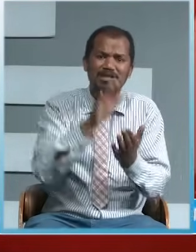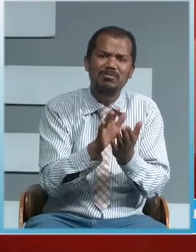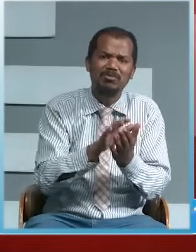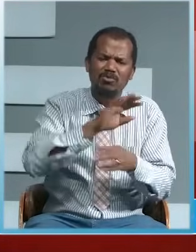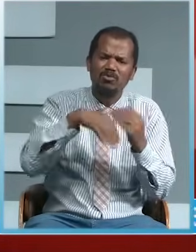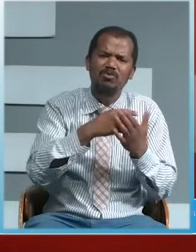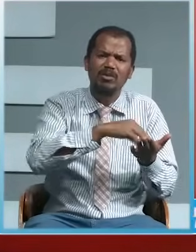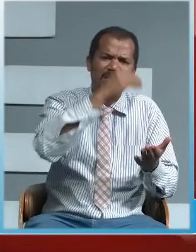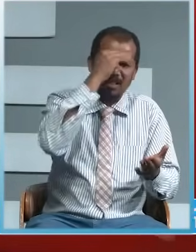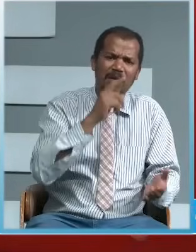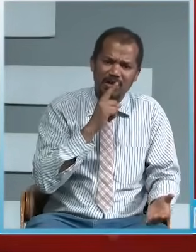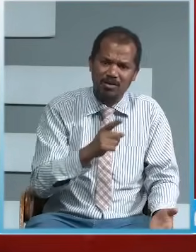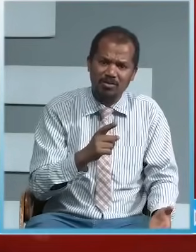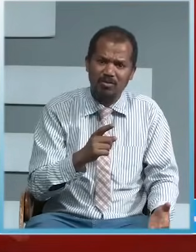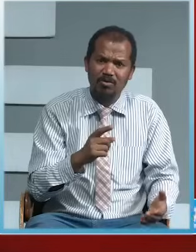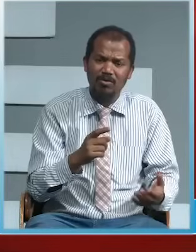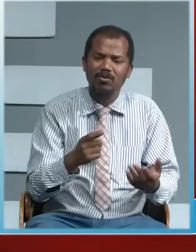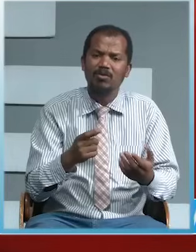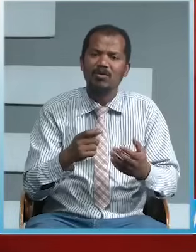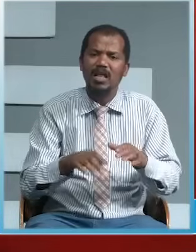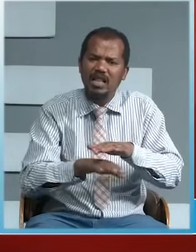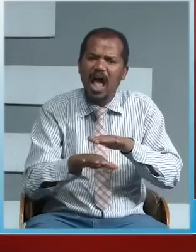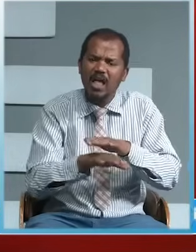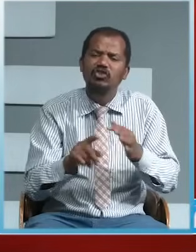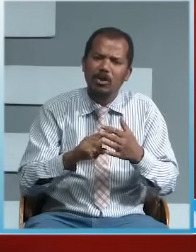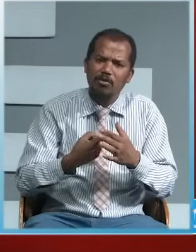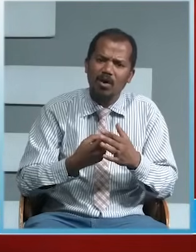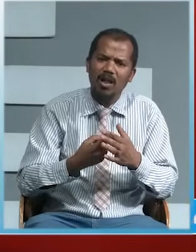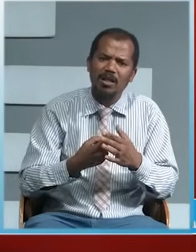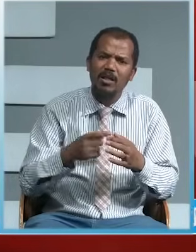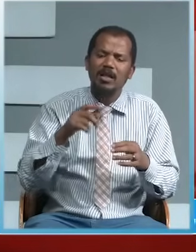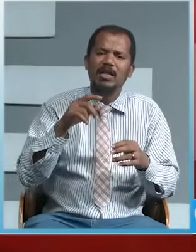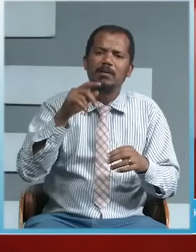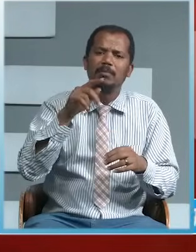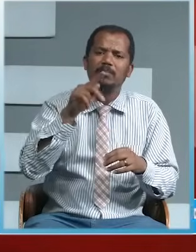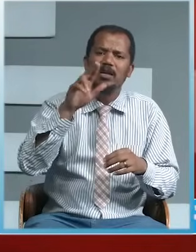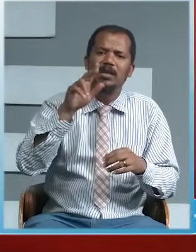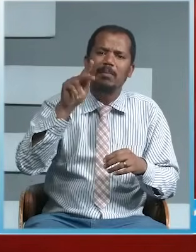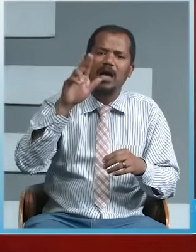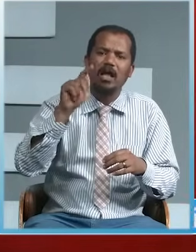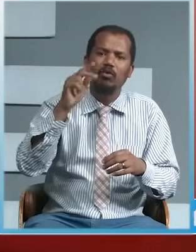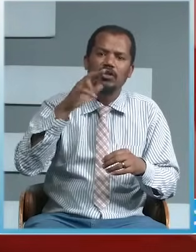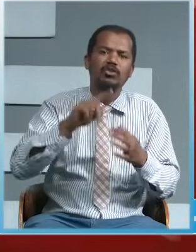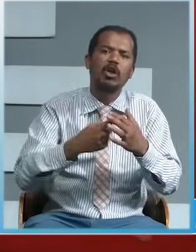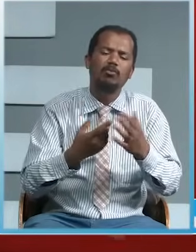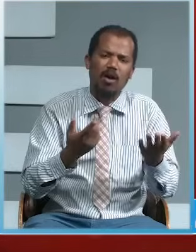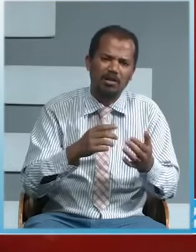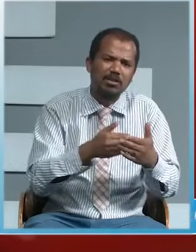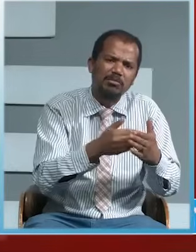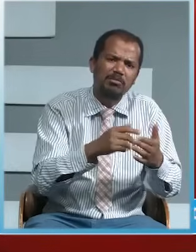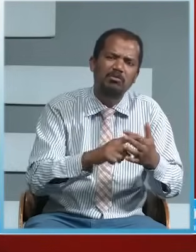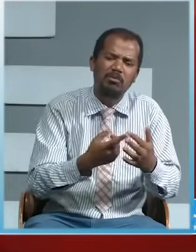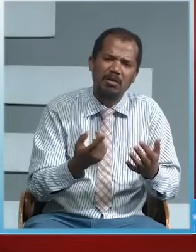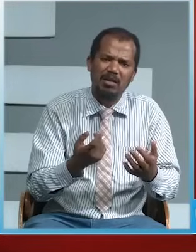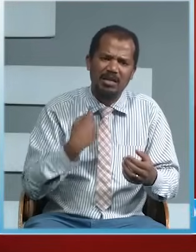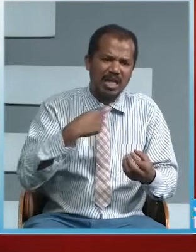ሁሉም እየተማረ ነው ያለ። አዎ፣ ታች ኤሌመንታሪ ጀምረዋል። ፕሪፓራቶሪም አሁን ቅርብ ጊዜ ጀምረዋል። ትምህርት ቤቶች አገልግሎት እየሰጡ